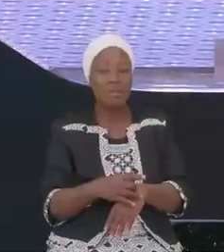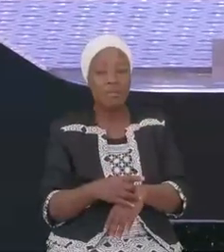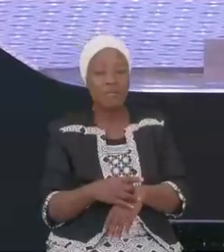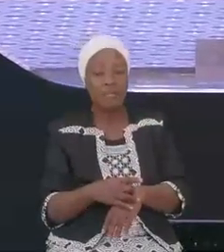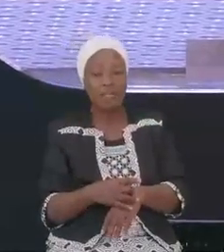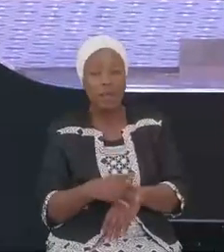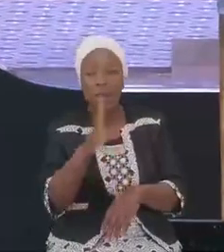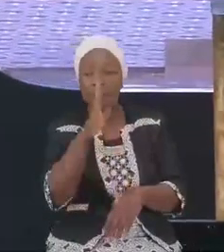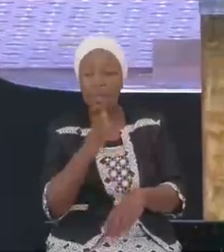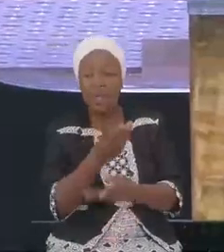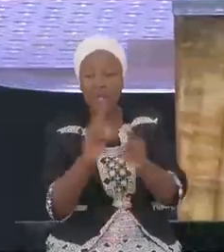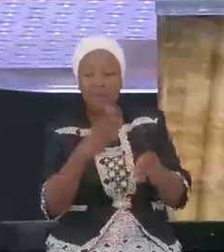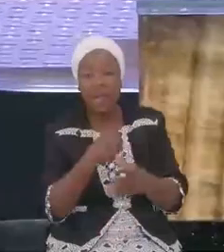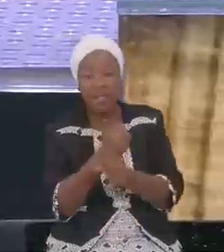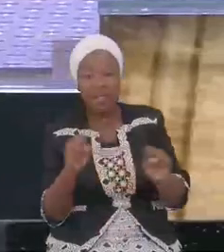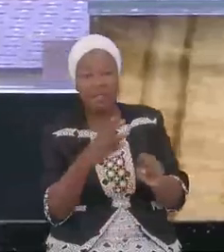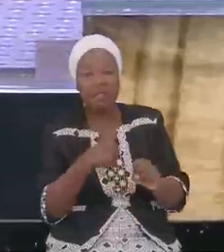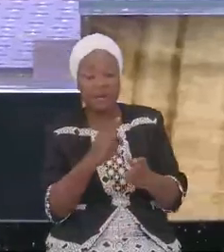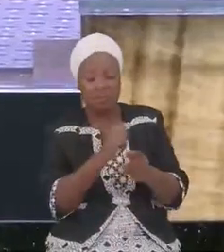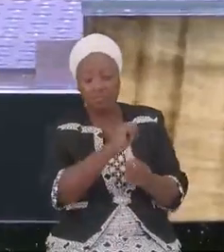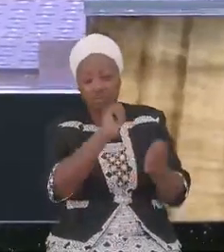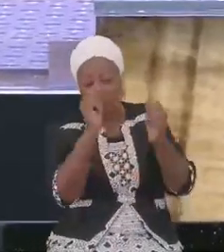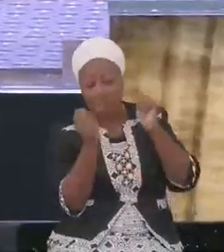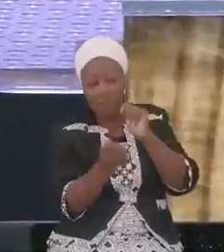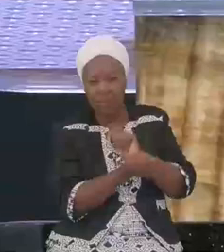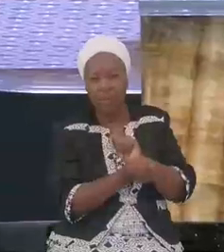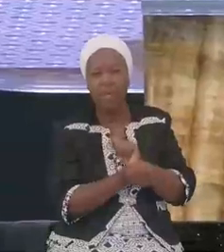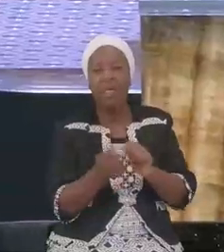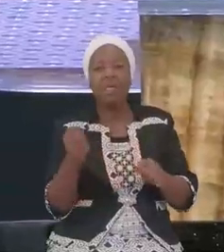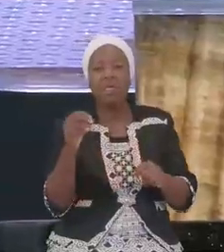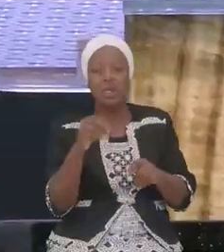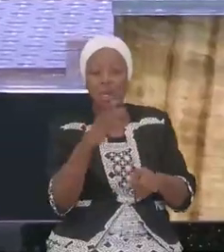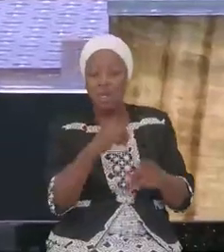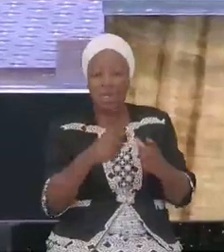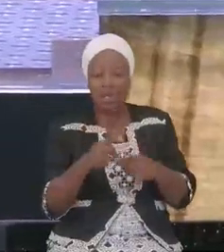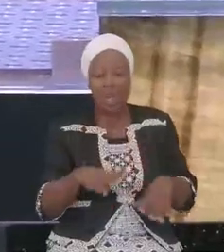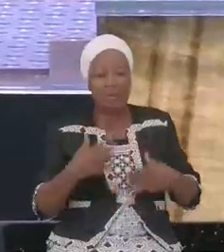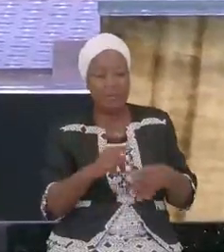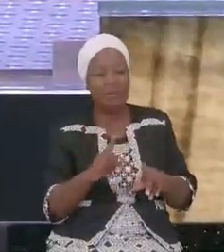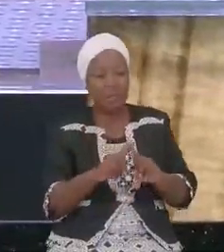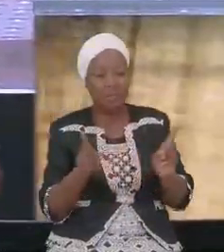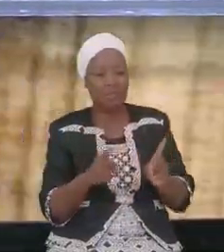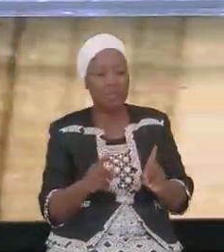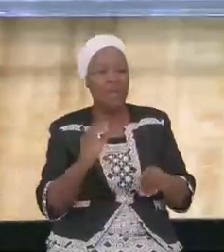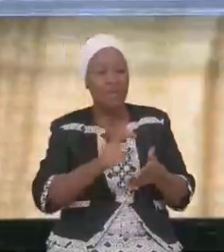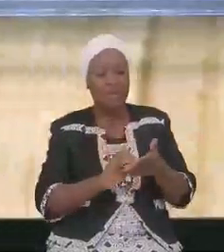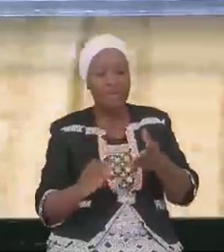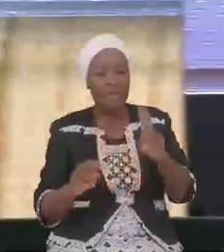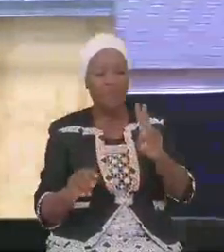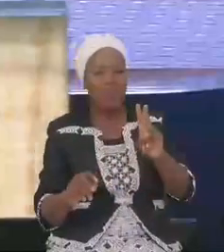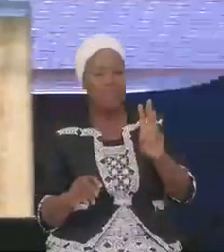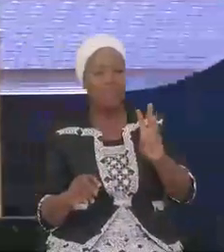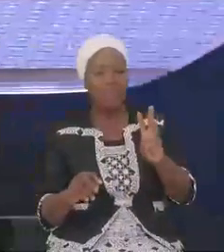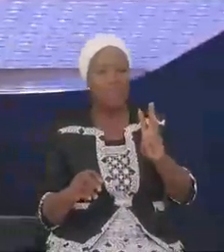seront délivrés, sauvés, transformés et leur vie différente en ta postérité.